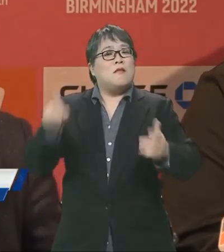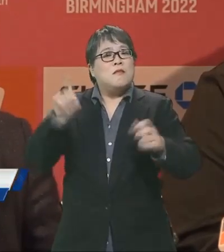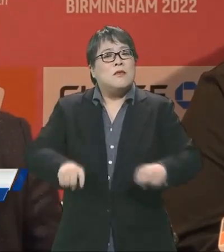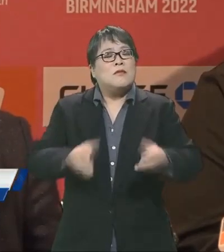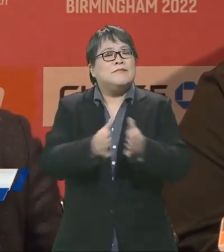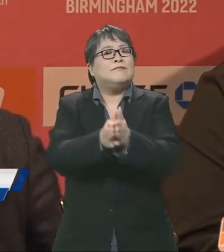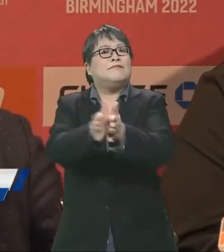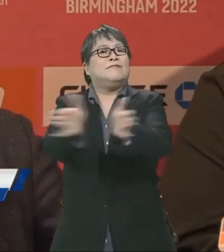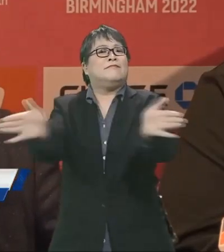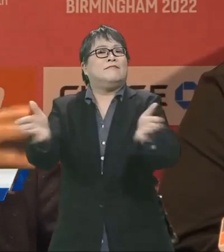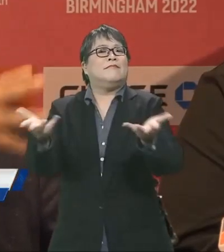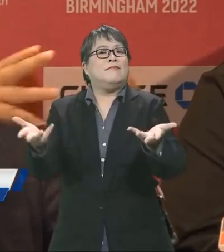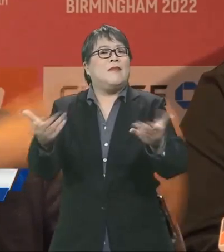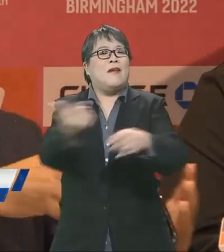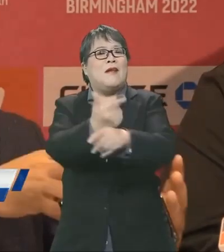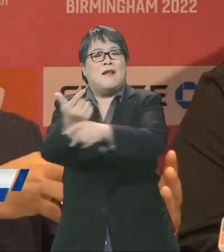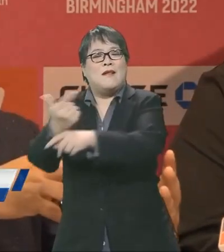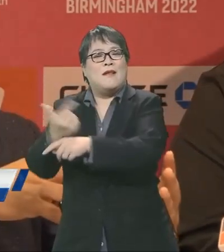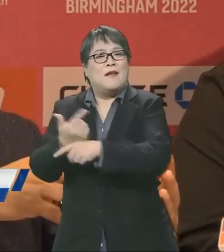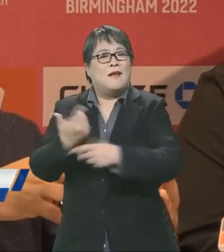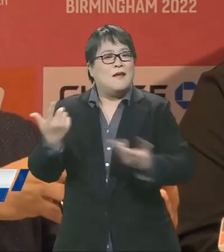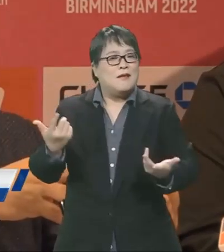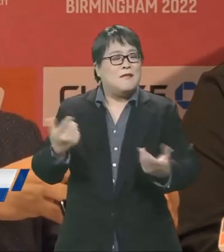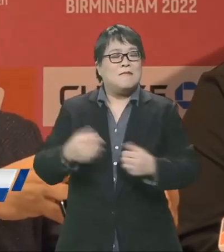our talent pool. Baik dari segi